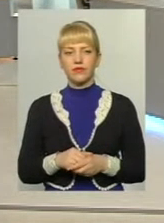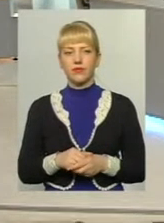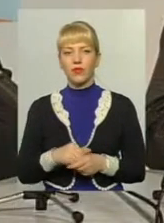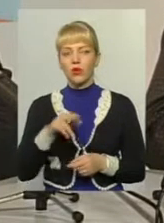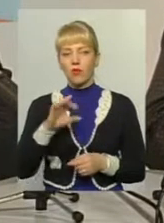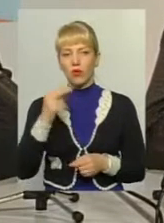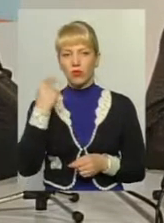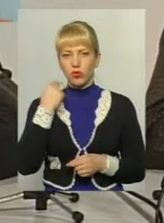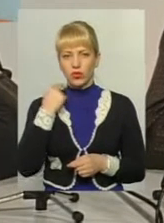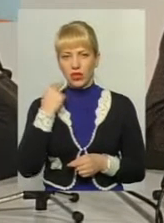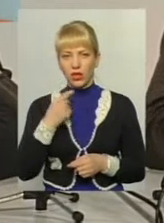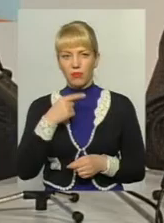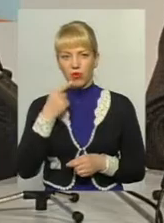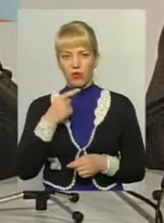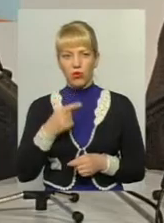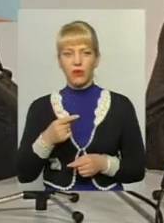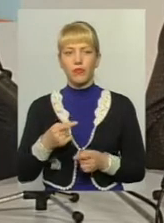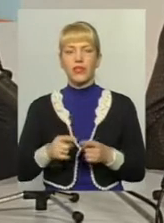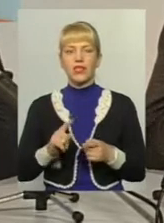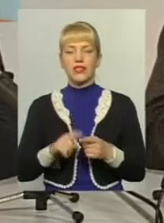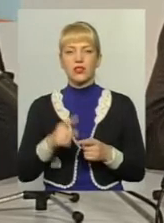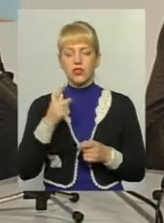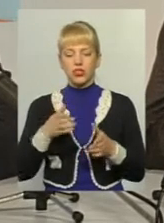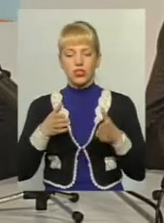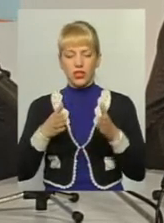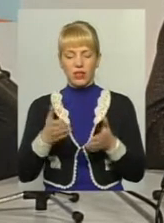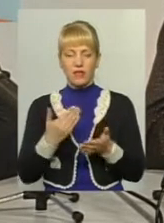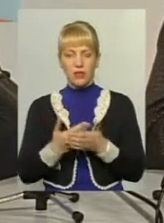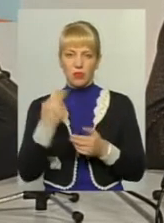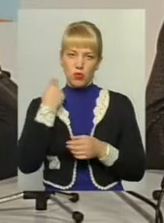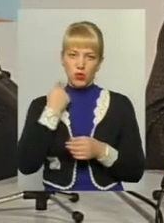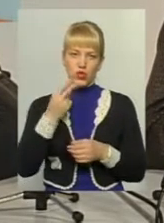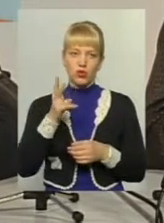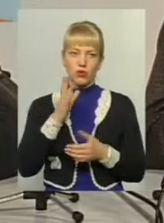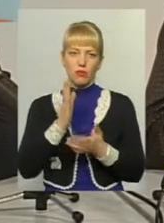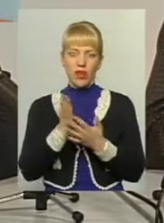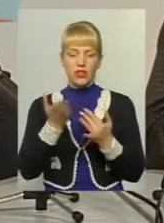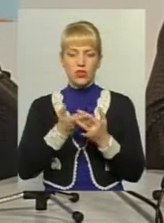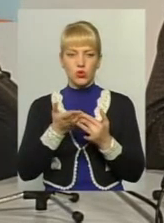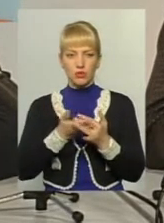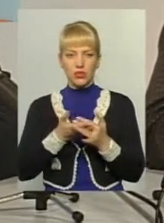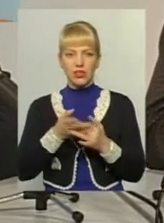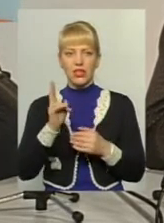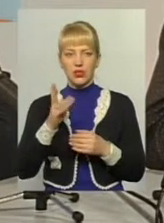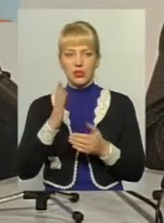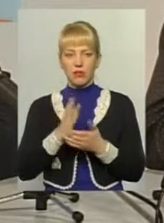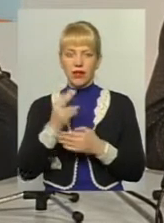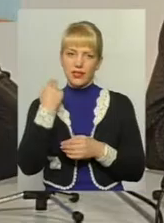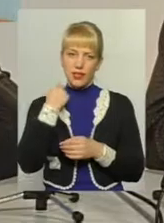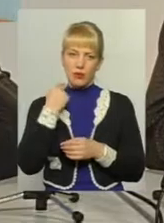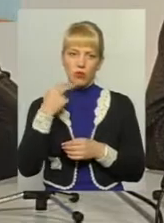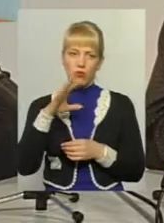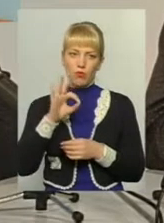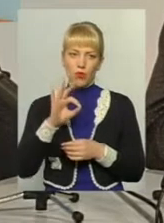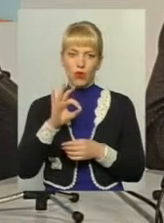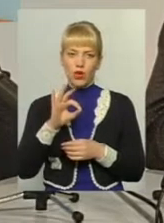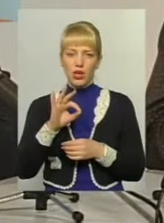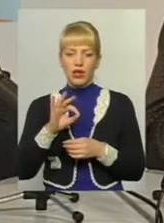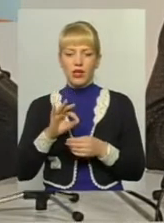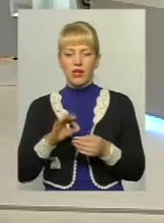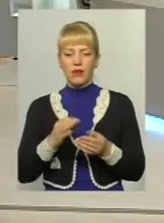Щоб комунікація була швидша. Зокрема, по боржникам, от якщо продовження так, нашої теми. До більш якогось стандартного такого